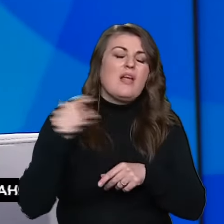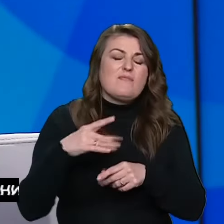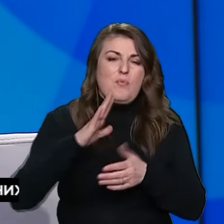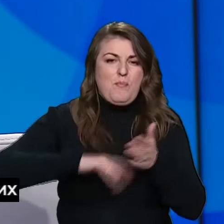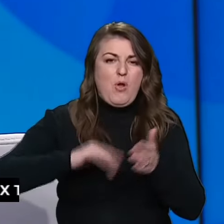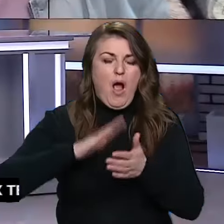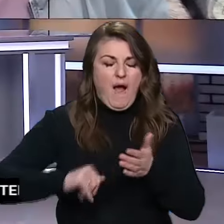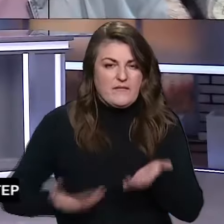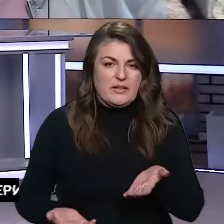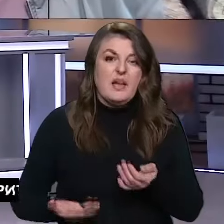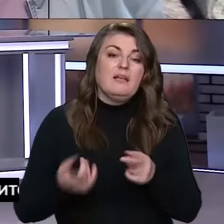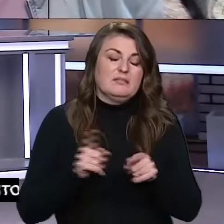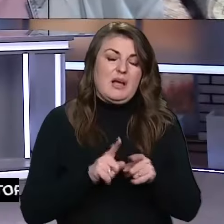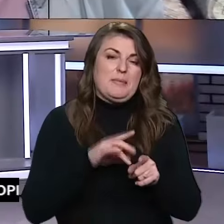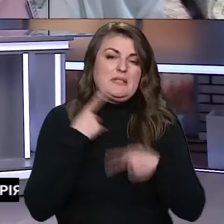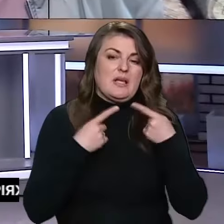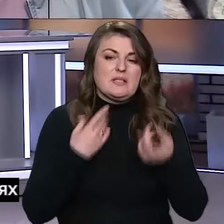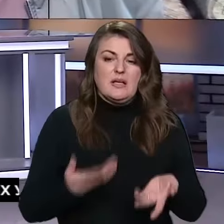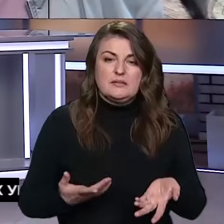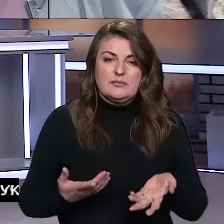прогавили, так би сказати.